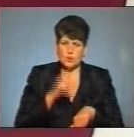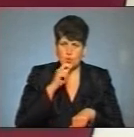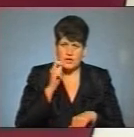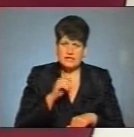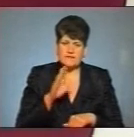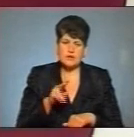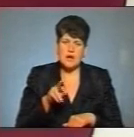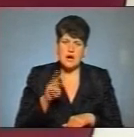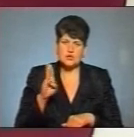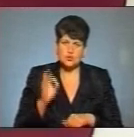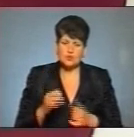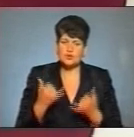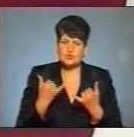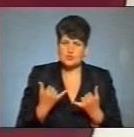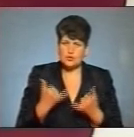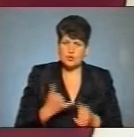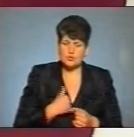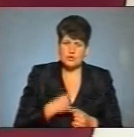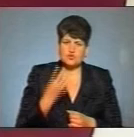Віктор Ляшко, на сьогодні в нас